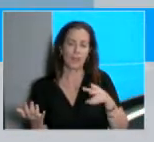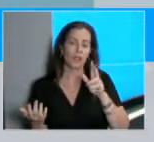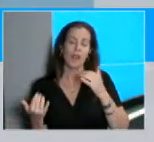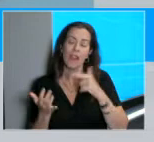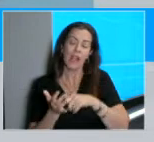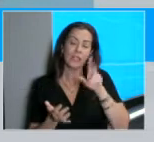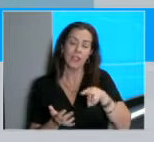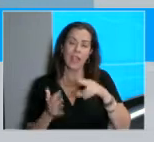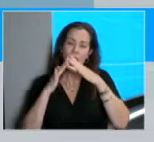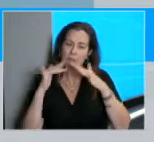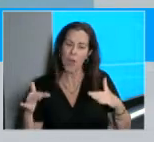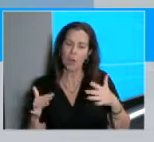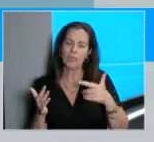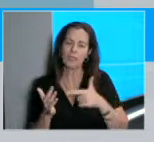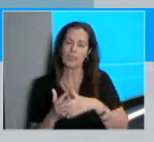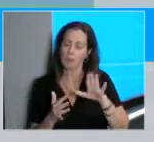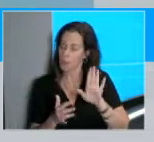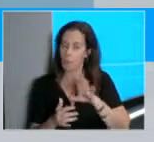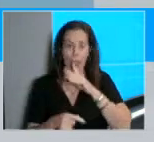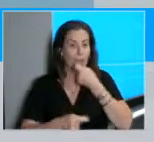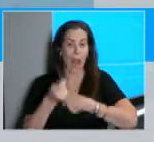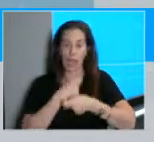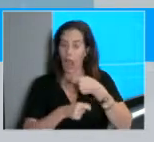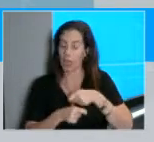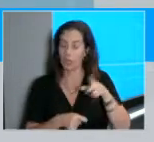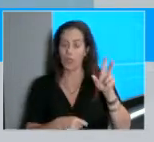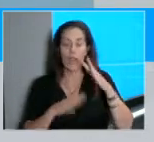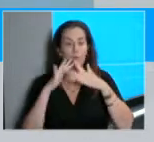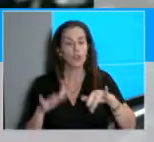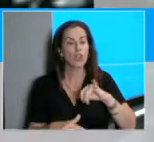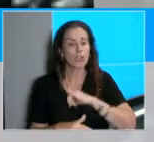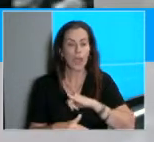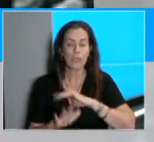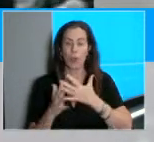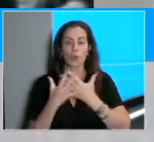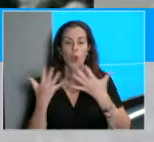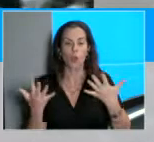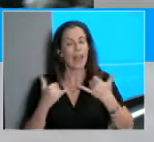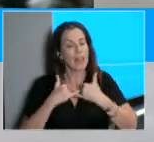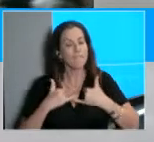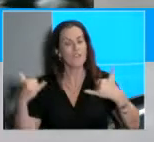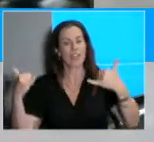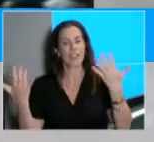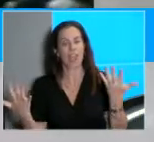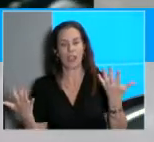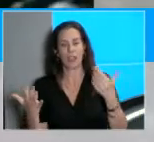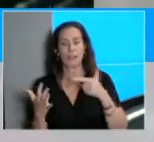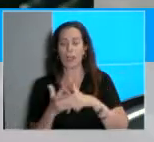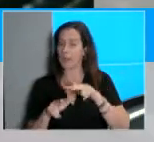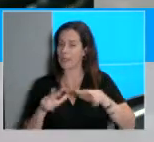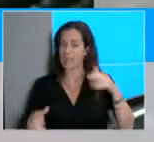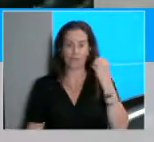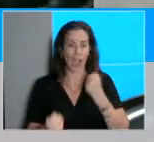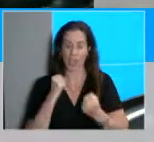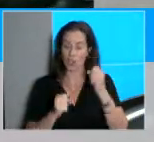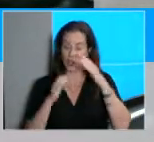אינטרס, לבנון חווה סוג של משבר כלכלי, יש לה אינטרס גדול מאוד לפתח את המים הכלכליים בגלל המציאות